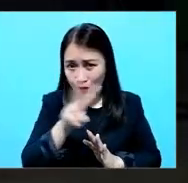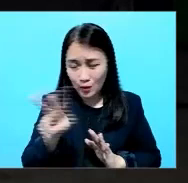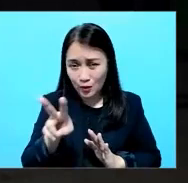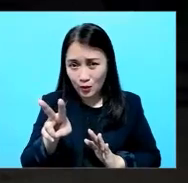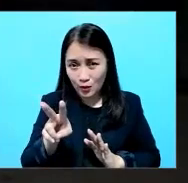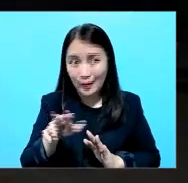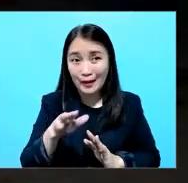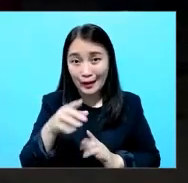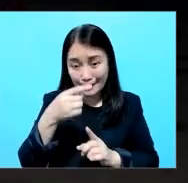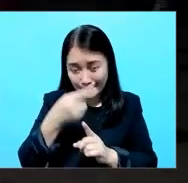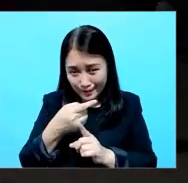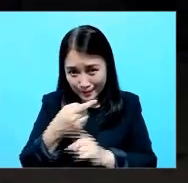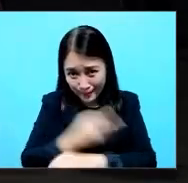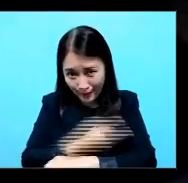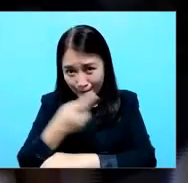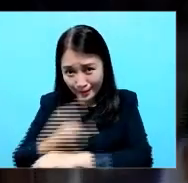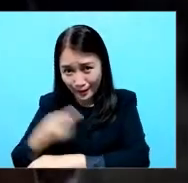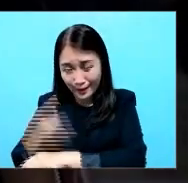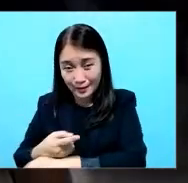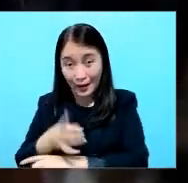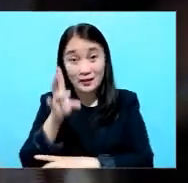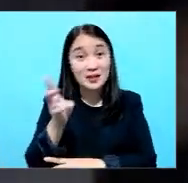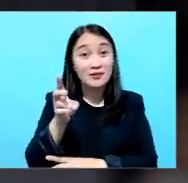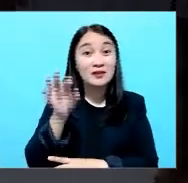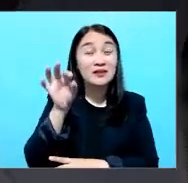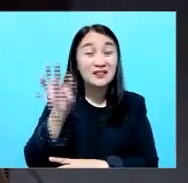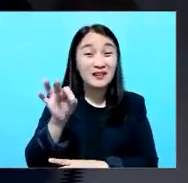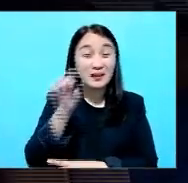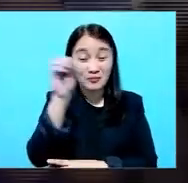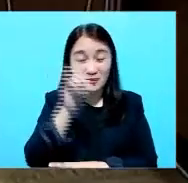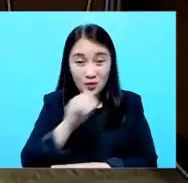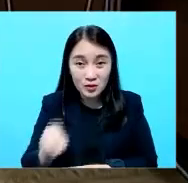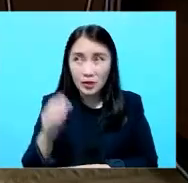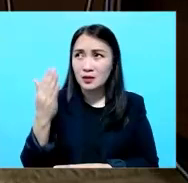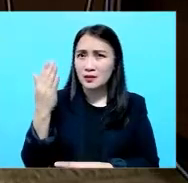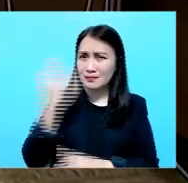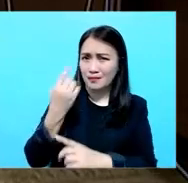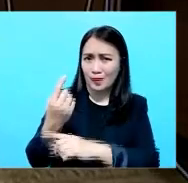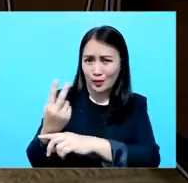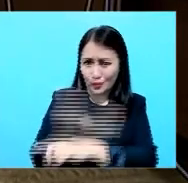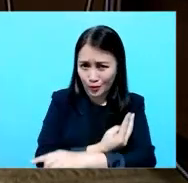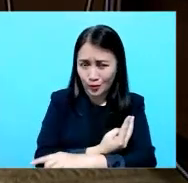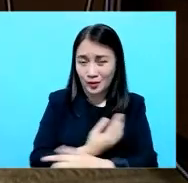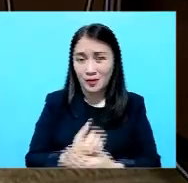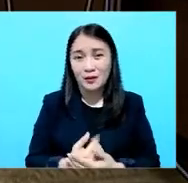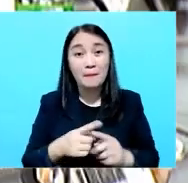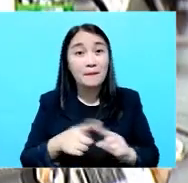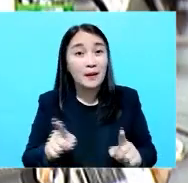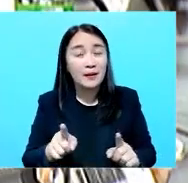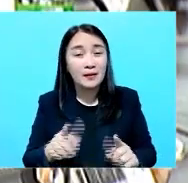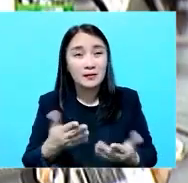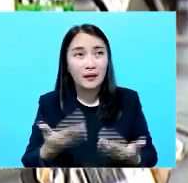Mas mataas yan ng 79% kumpara sa nakalipas na dalawang linggo. Pero sa oversight meeting kanina